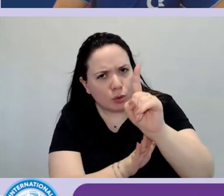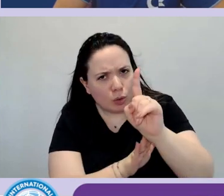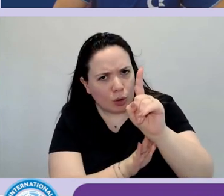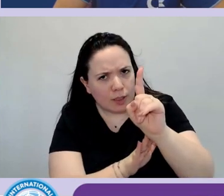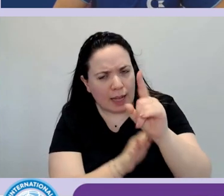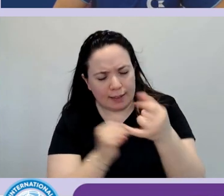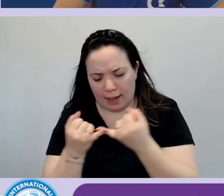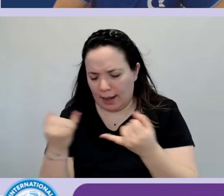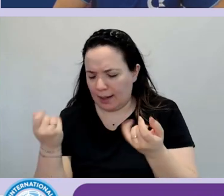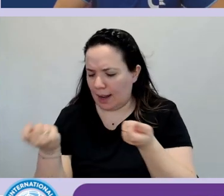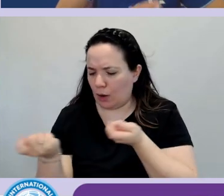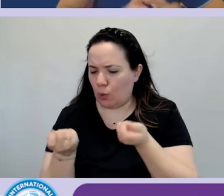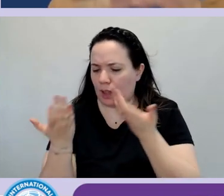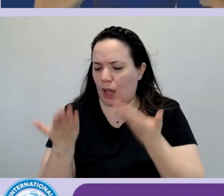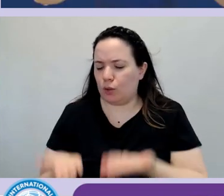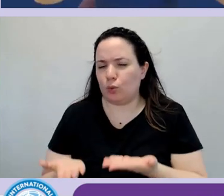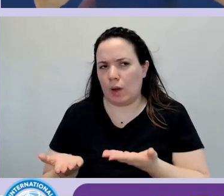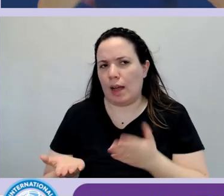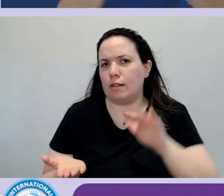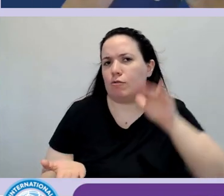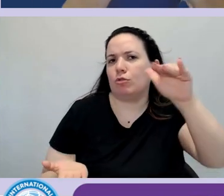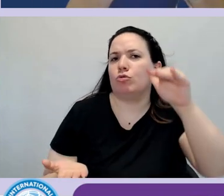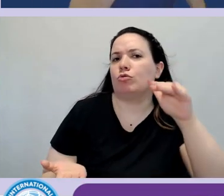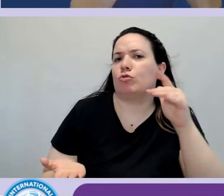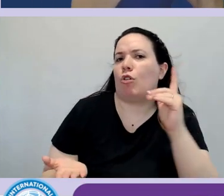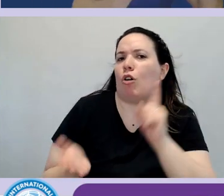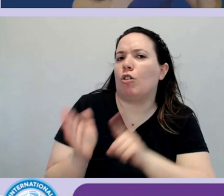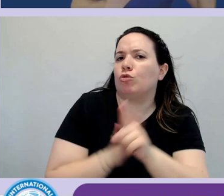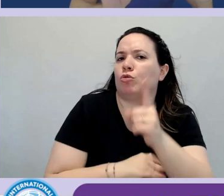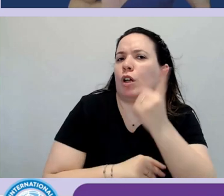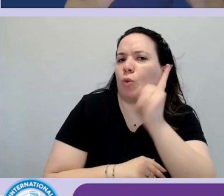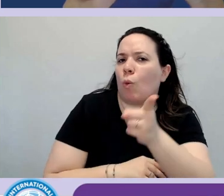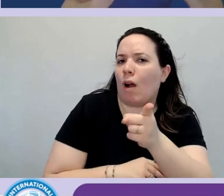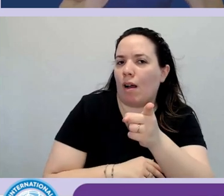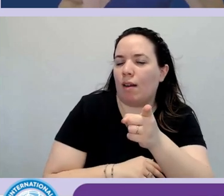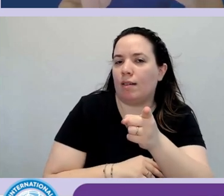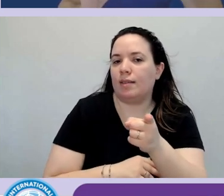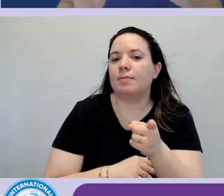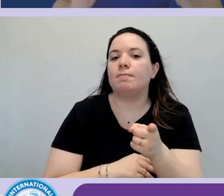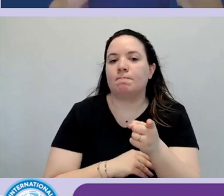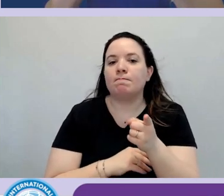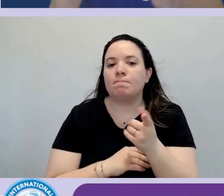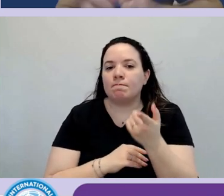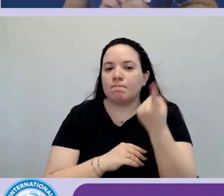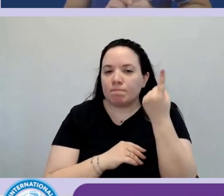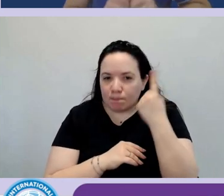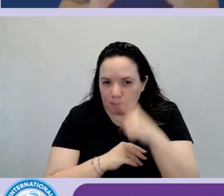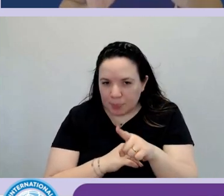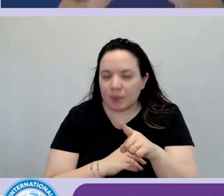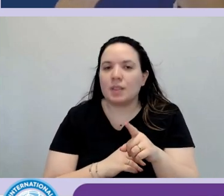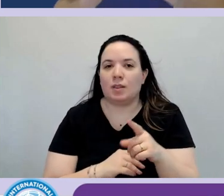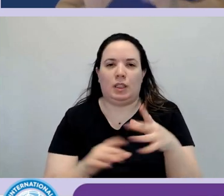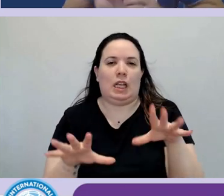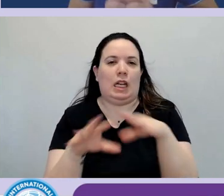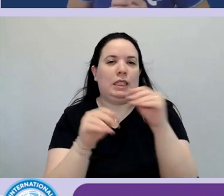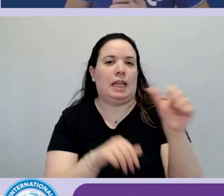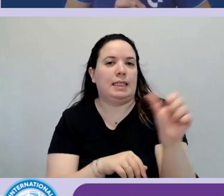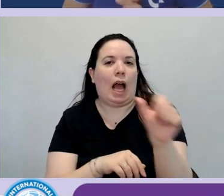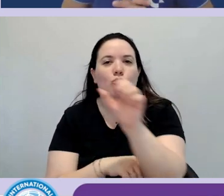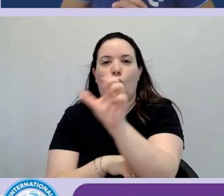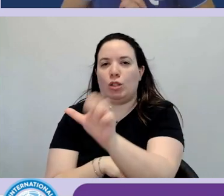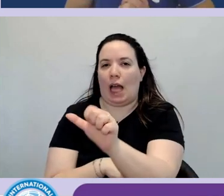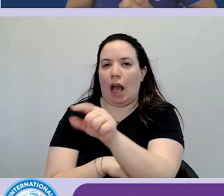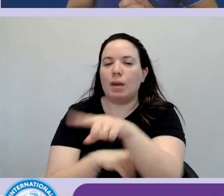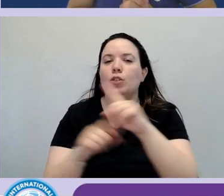Metodi e linee guida poi la chiudo io relativo al tema delle future linee guida Così parliamo delle V